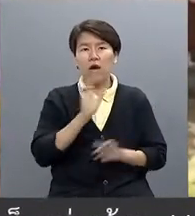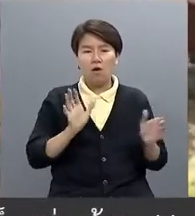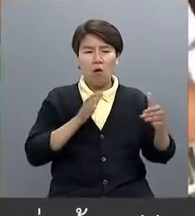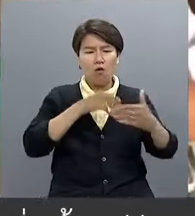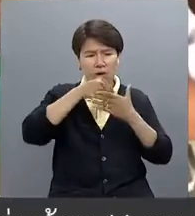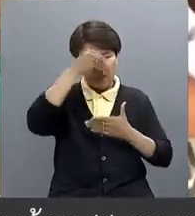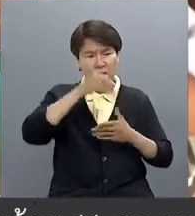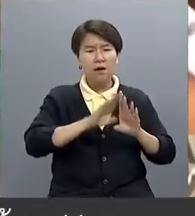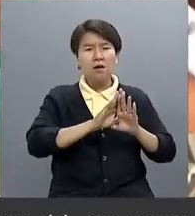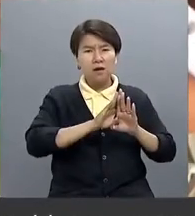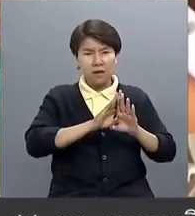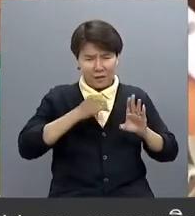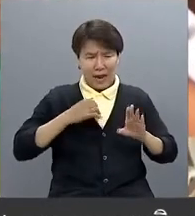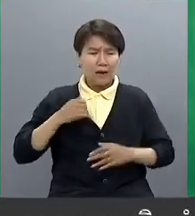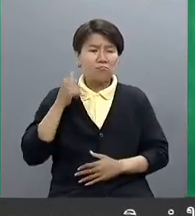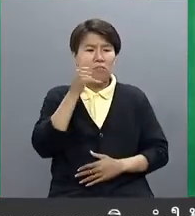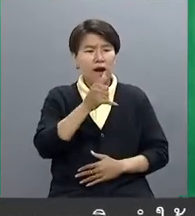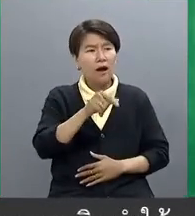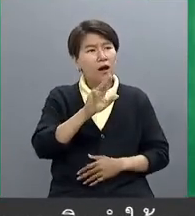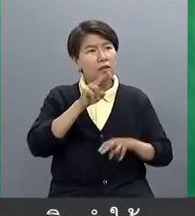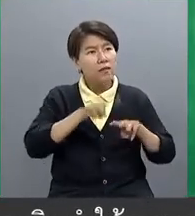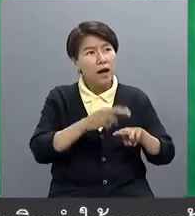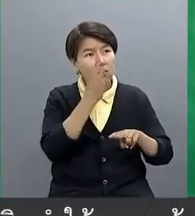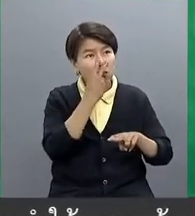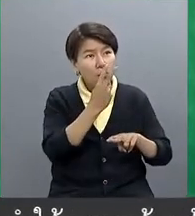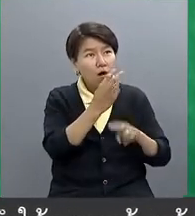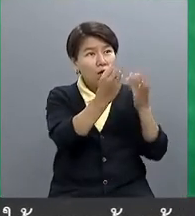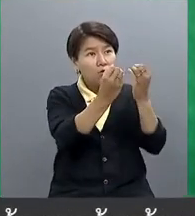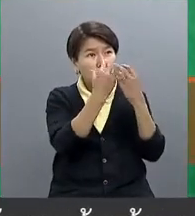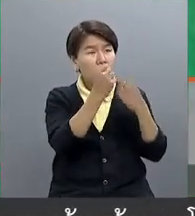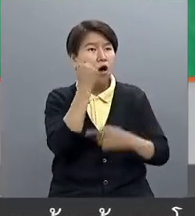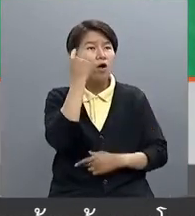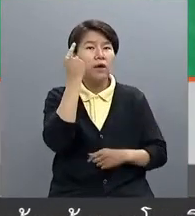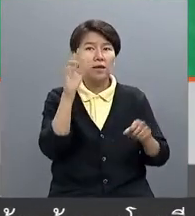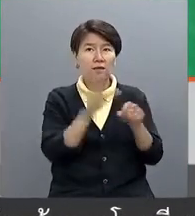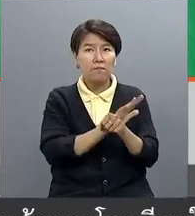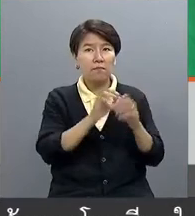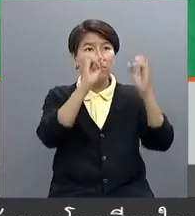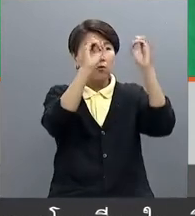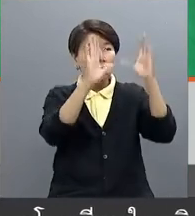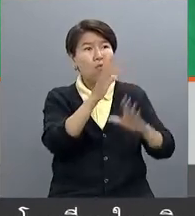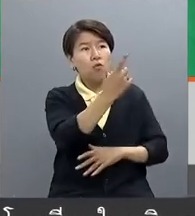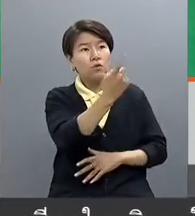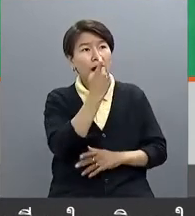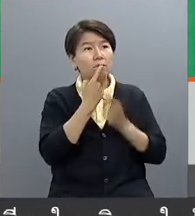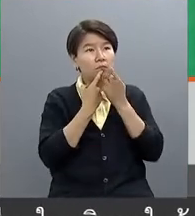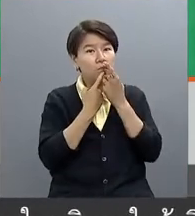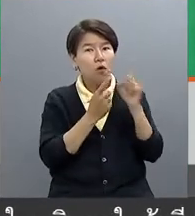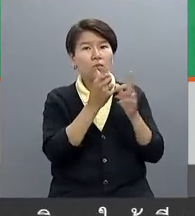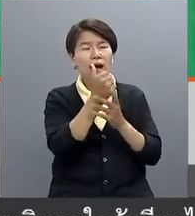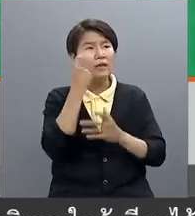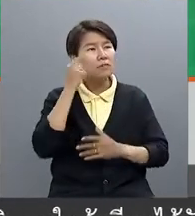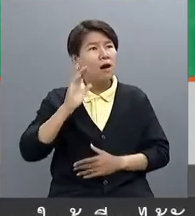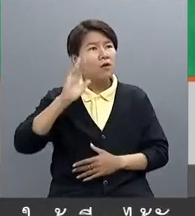กว่าครับ ทำให้เหมือนได้ถามตอบกับคุณครูแล้วก็เวลาสงสัยอะไรอย่างเงี้ยค่ะมันดีก